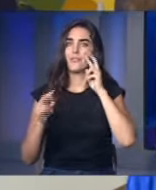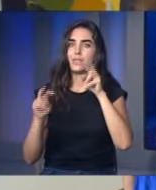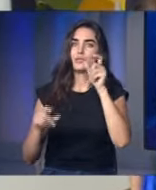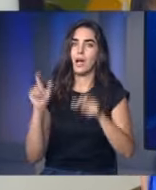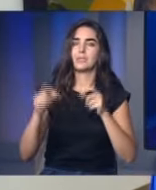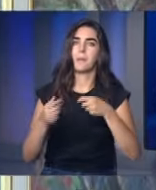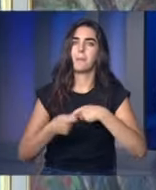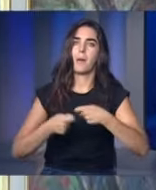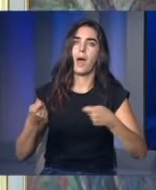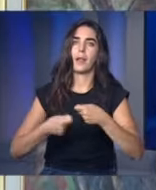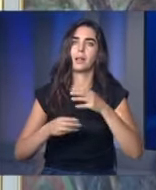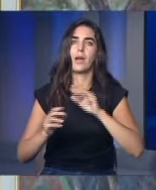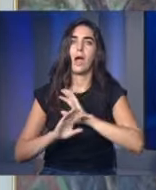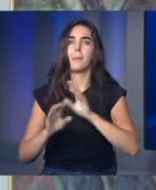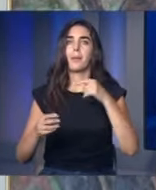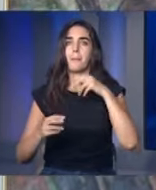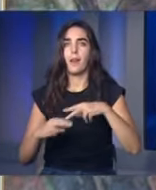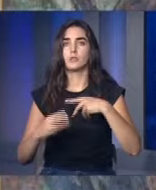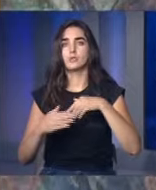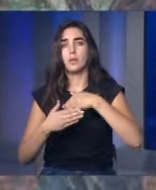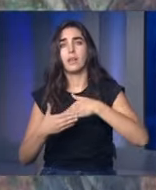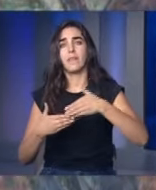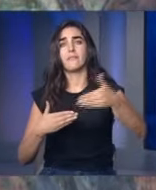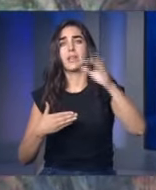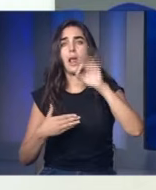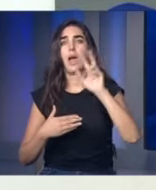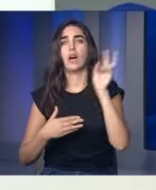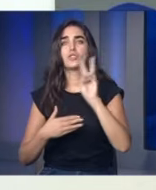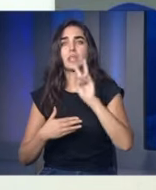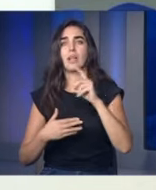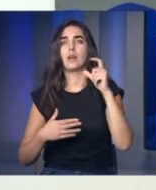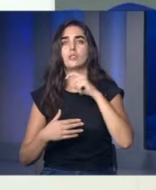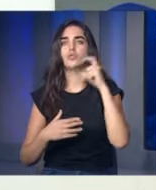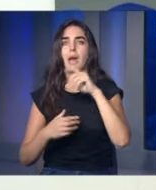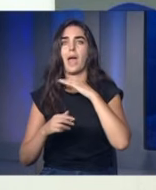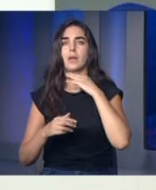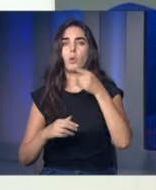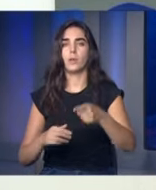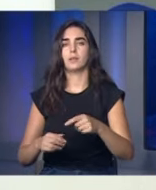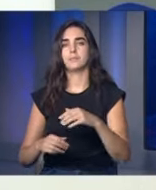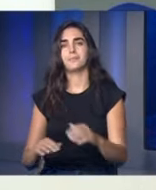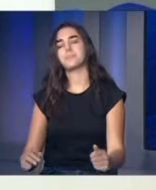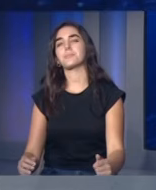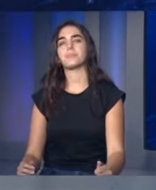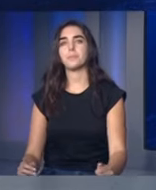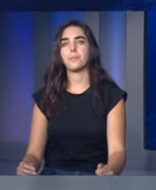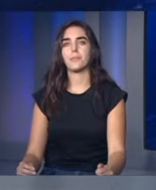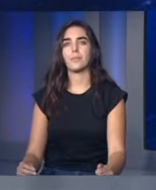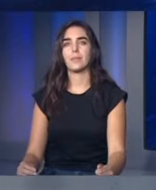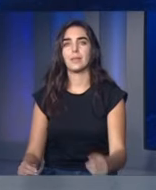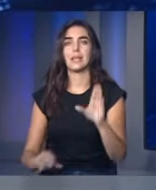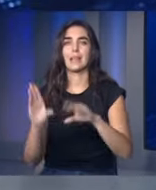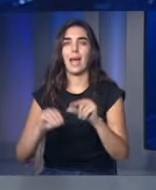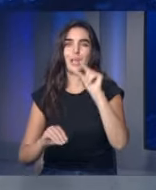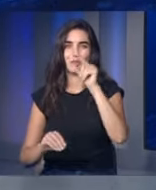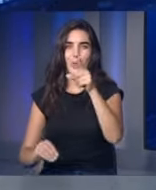على سحره رونقا فريدا، والمعارض تستمر حتى 20 أيلول المقبل.